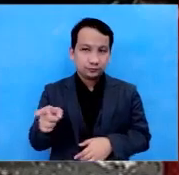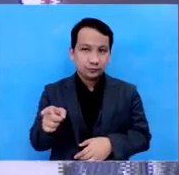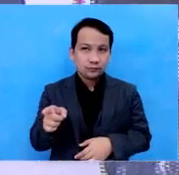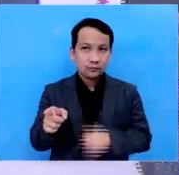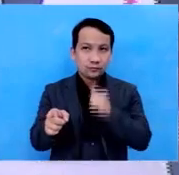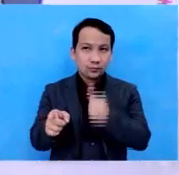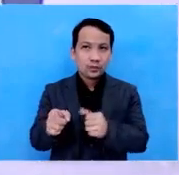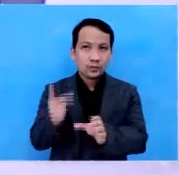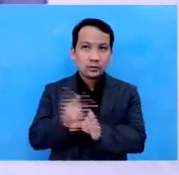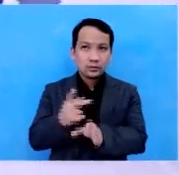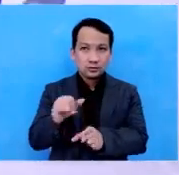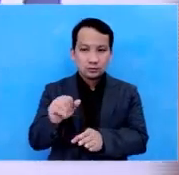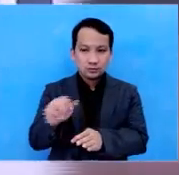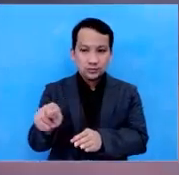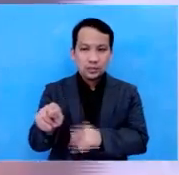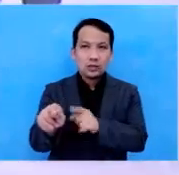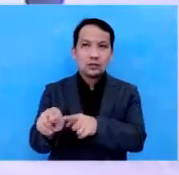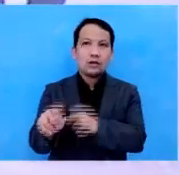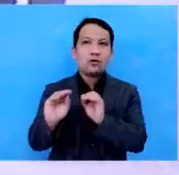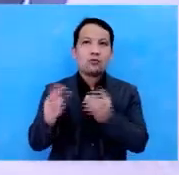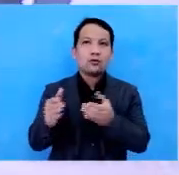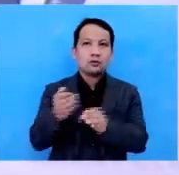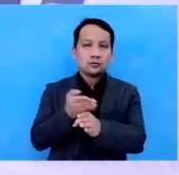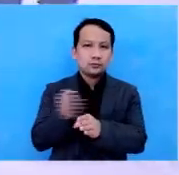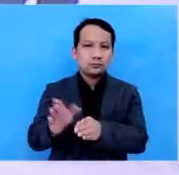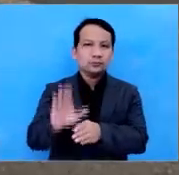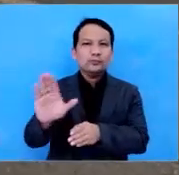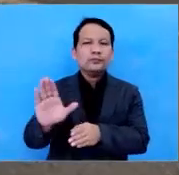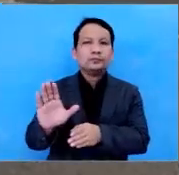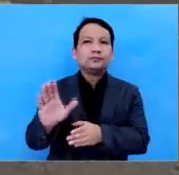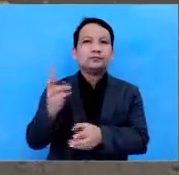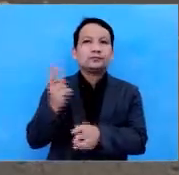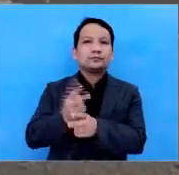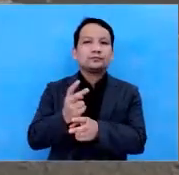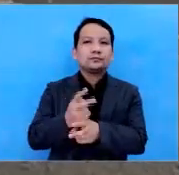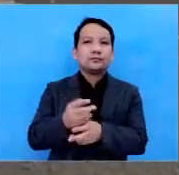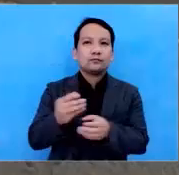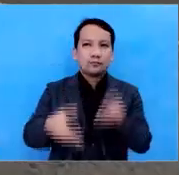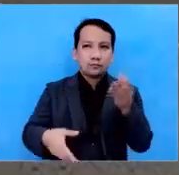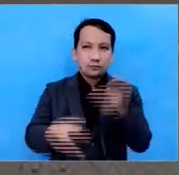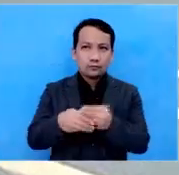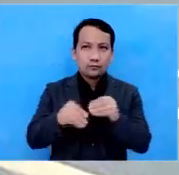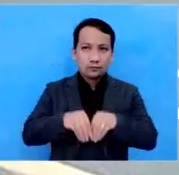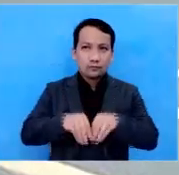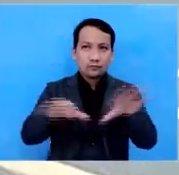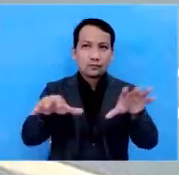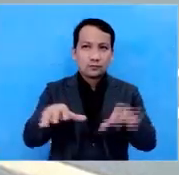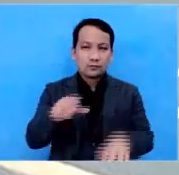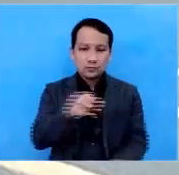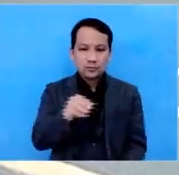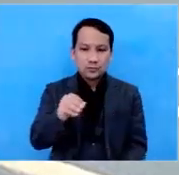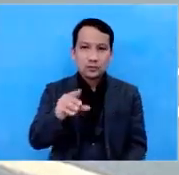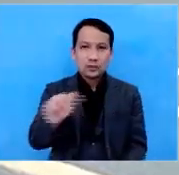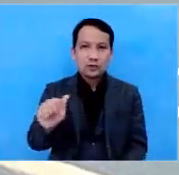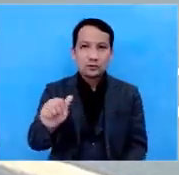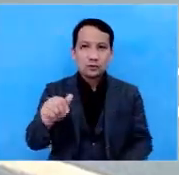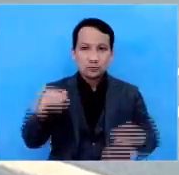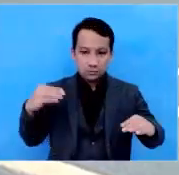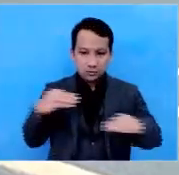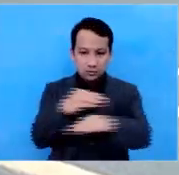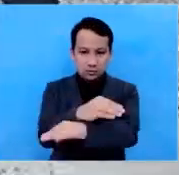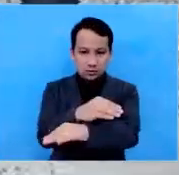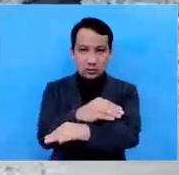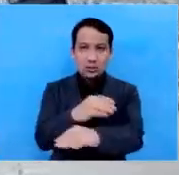van. Para matiyak na walang lusot ang mga pasaway sa kalsada, nagdagdag pa ng tauhan ng MMDA sa mga intersection gaya sa